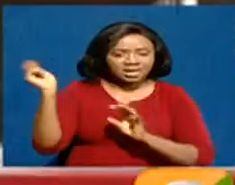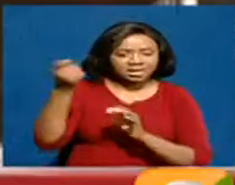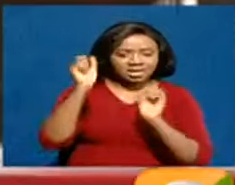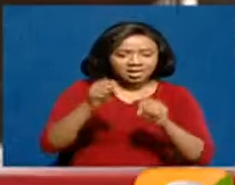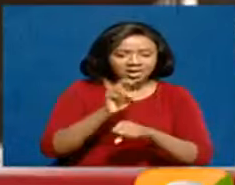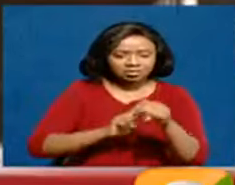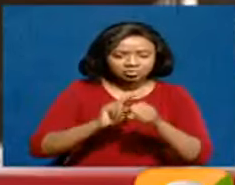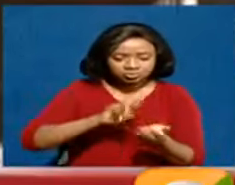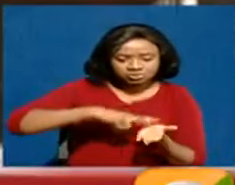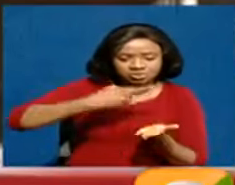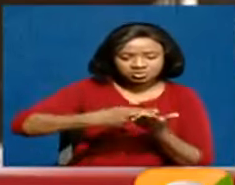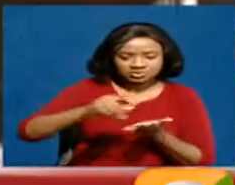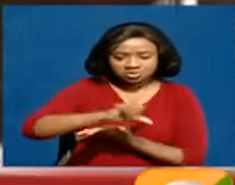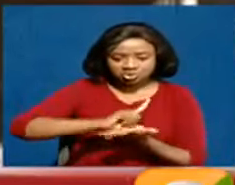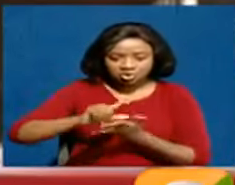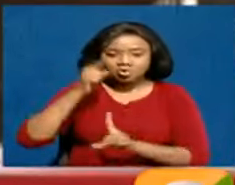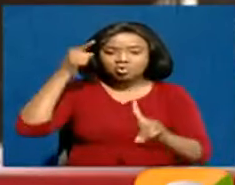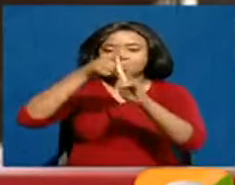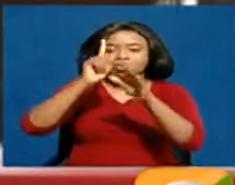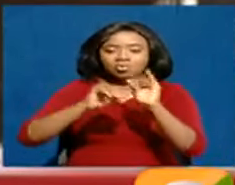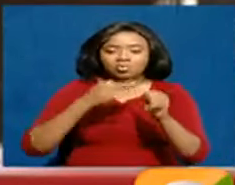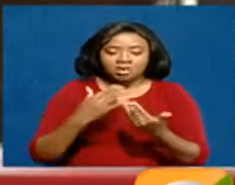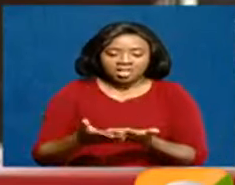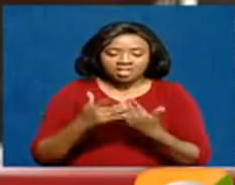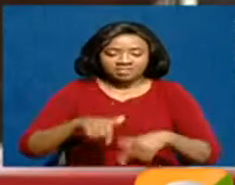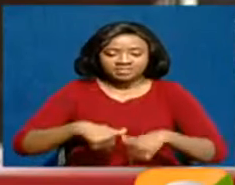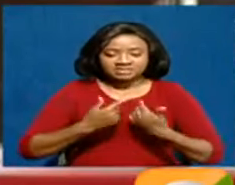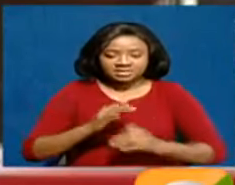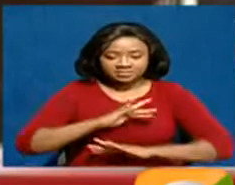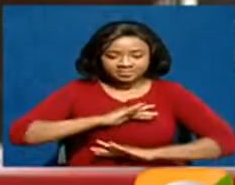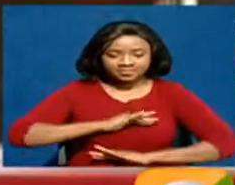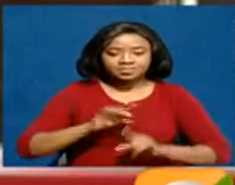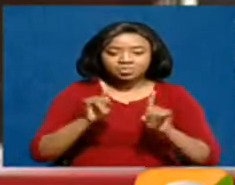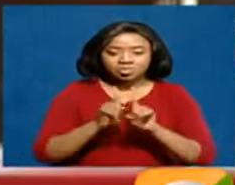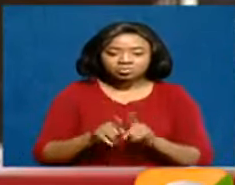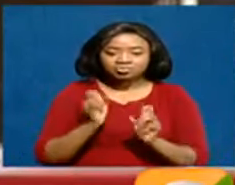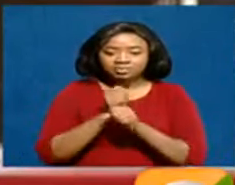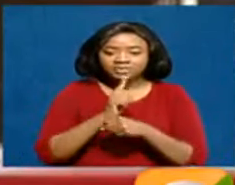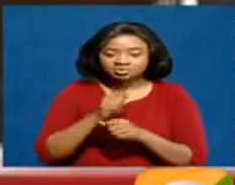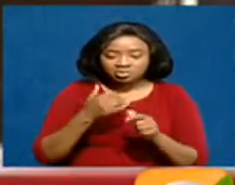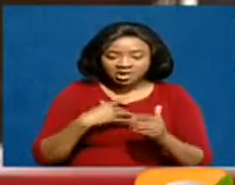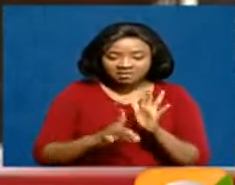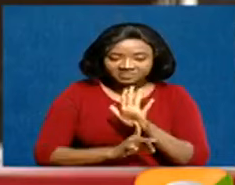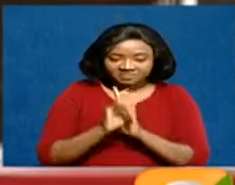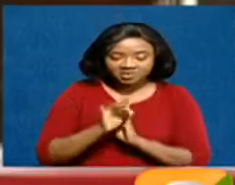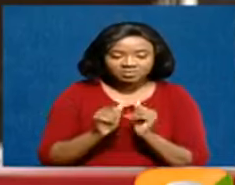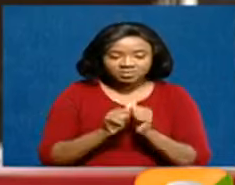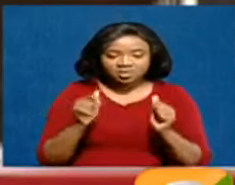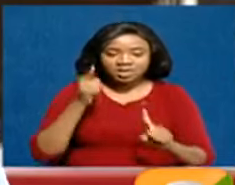humo nchini ili kujitosheleza na kuhakikisha kuwa kuna maendeleo na kuimarisha maisha